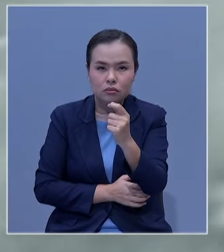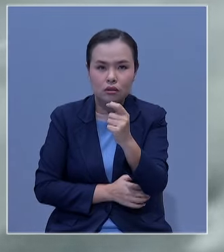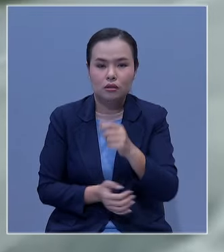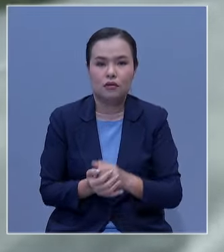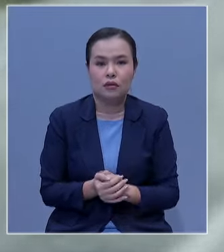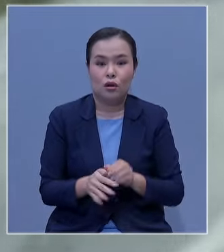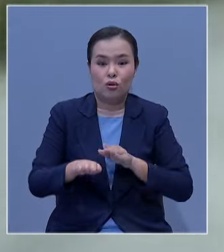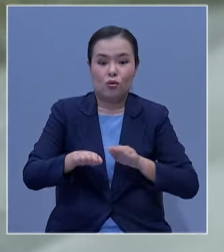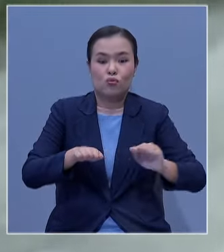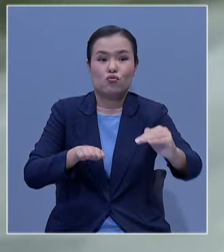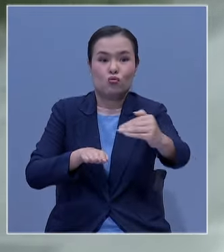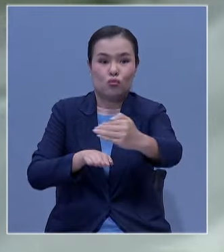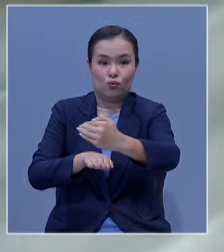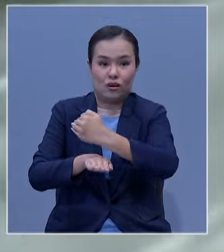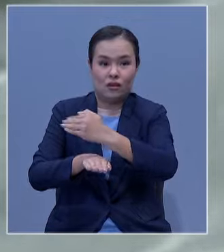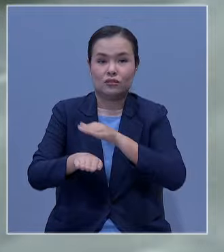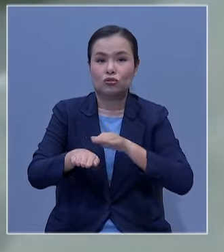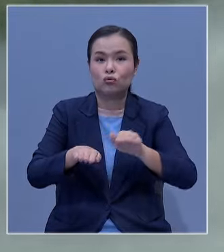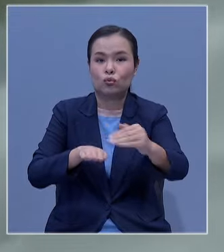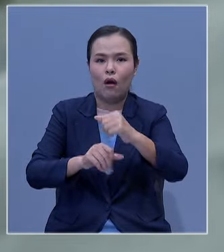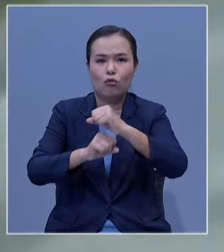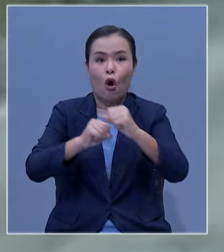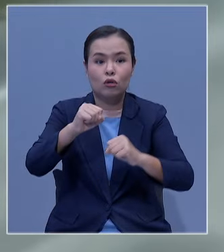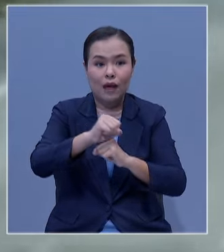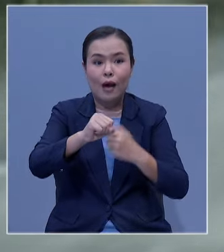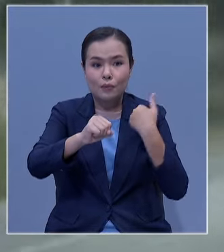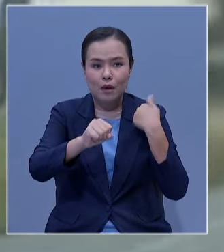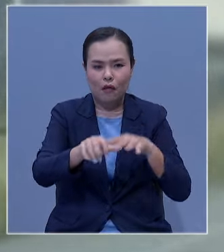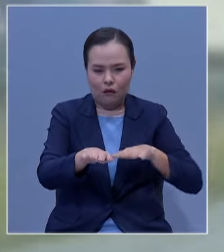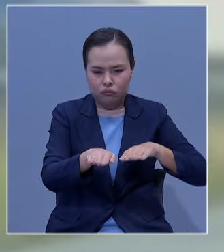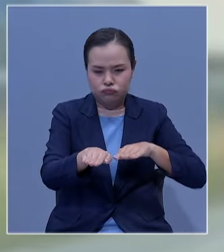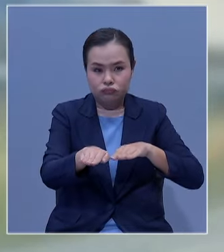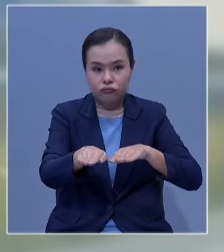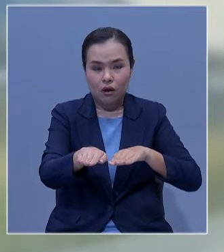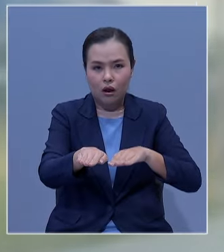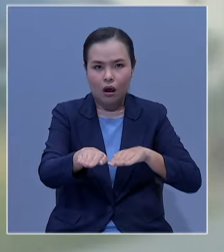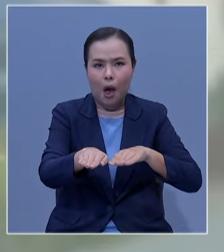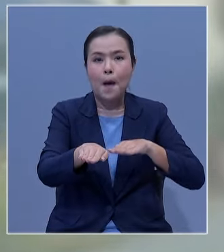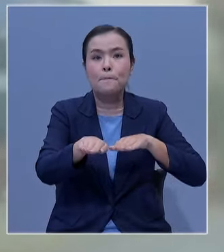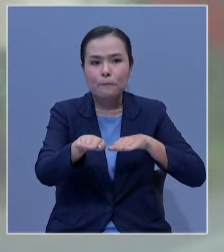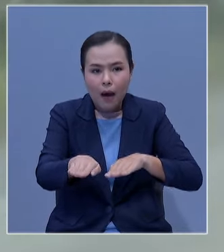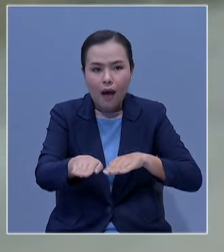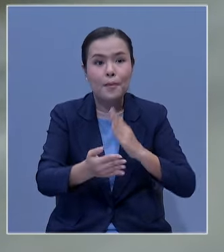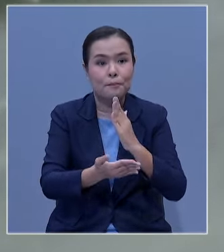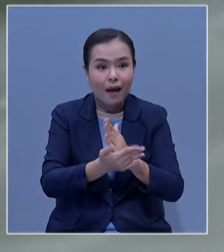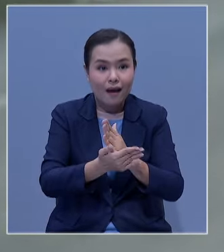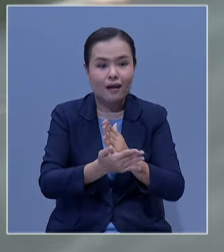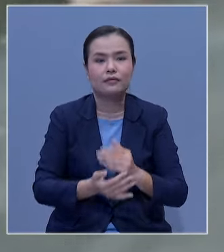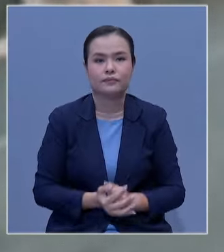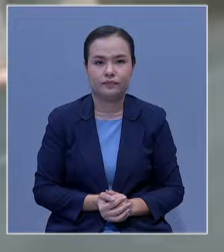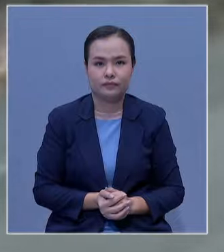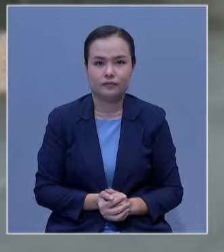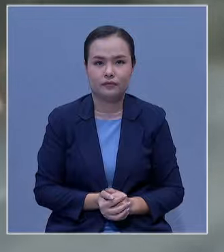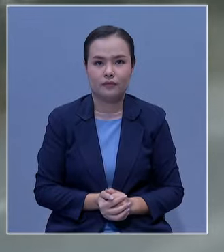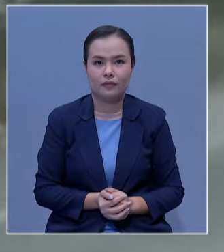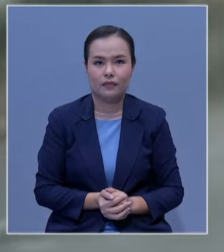งยูเทิร์นสะพานกลับรถซึ่งเป็นจุดก่อสร้างแล้วก็มีรถเยอะทำให้รถมีการชะลอตัวแล้วก็เห็นว่าจังหวะ